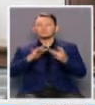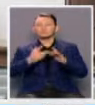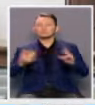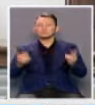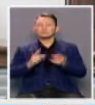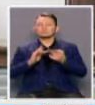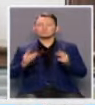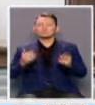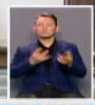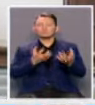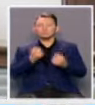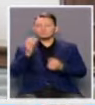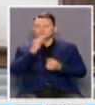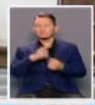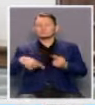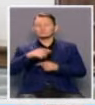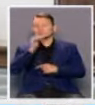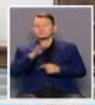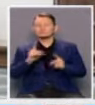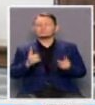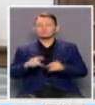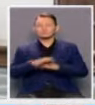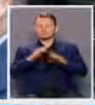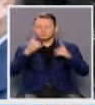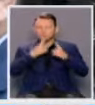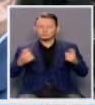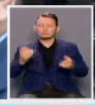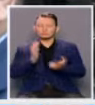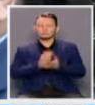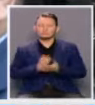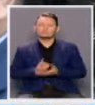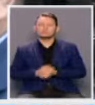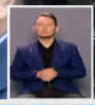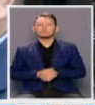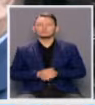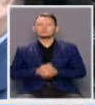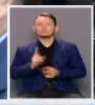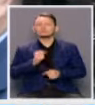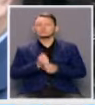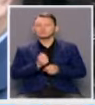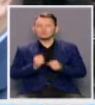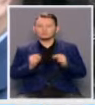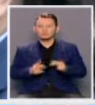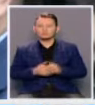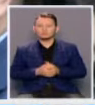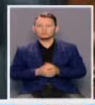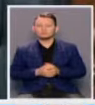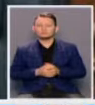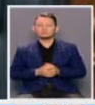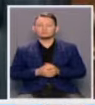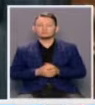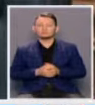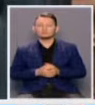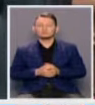түрде оны алуға болады дейміз. Халыққа жарайлаймыз. Мен келем электрондық түрде алам дейм, әгі қызметті